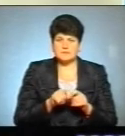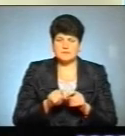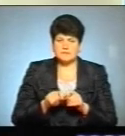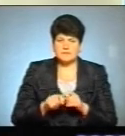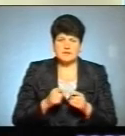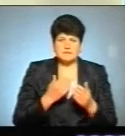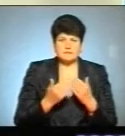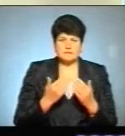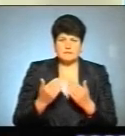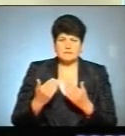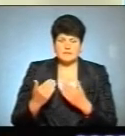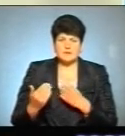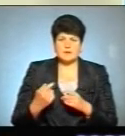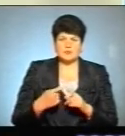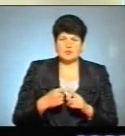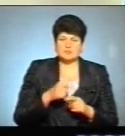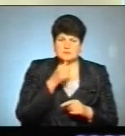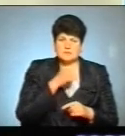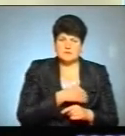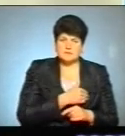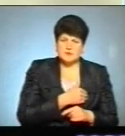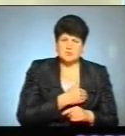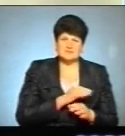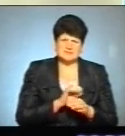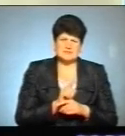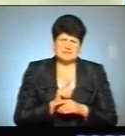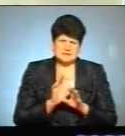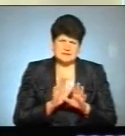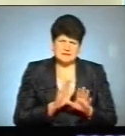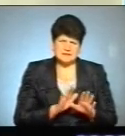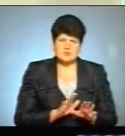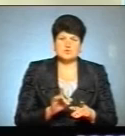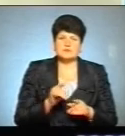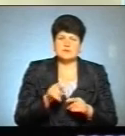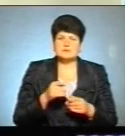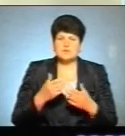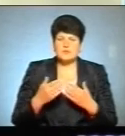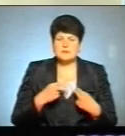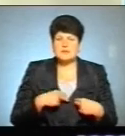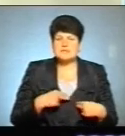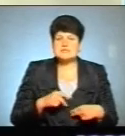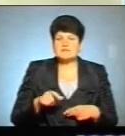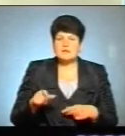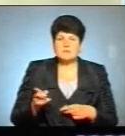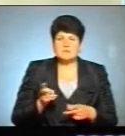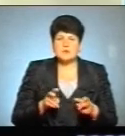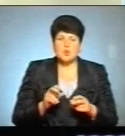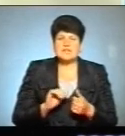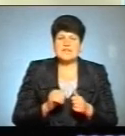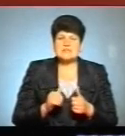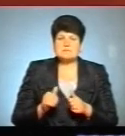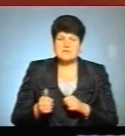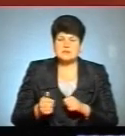проводили співбесіди, ну, плюс вимірювання температури, плюс стандартні заходи, щоб вони спілкувалися з працівниками, які заходять на зміни,